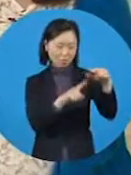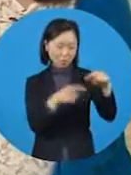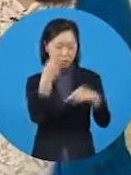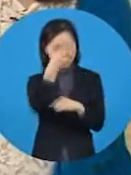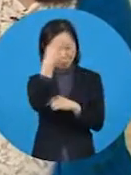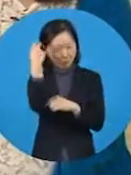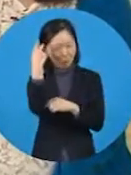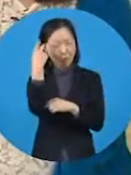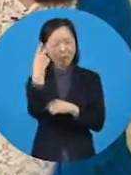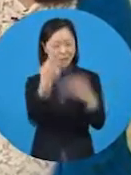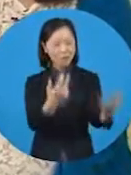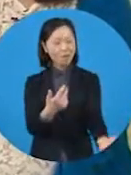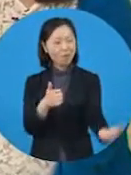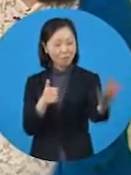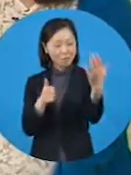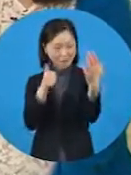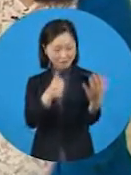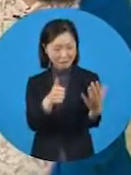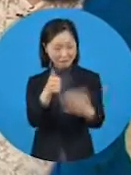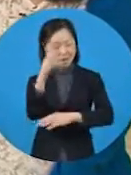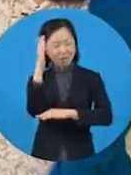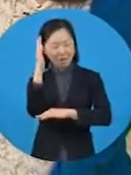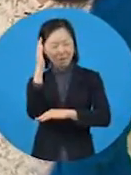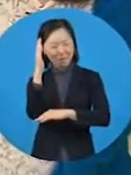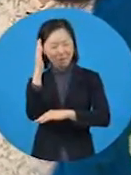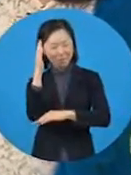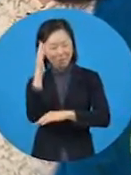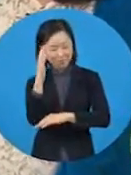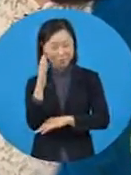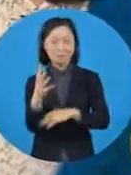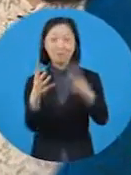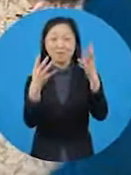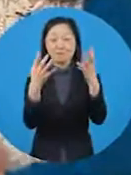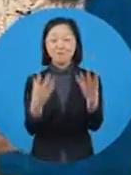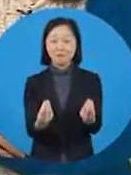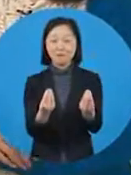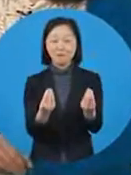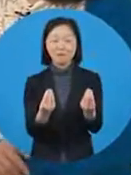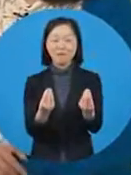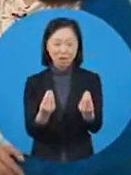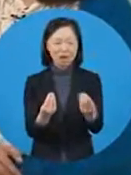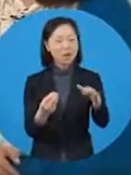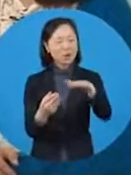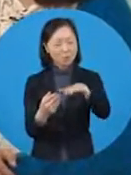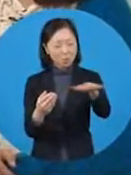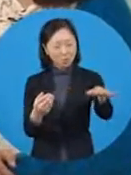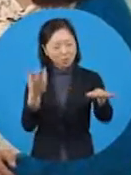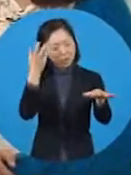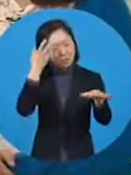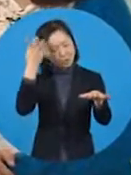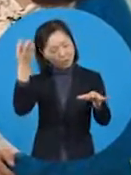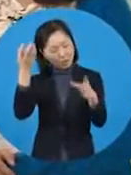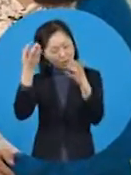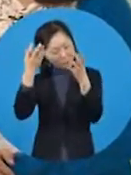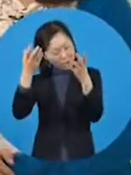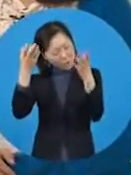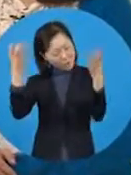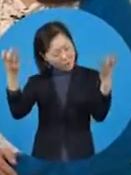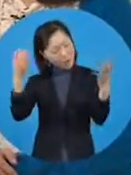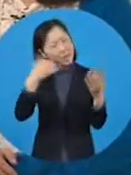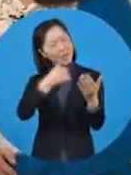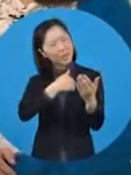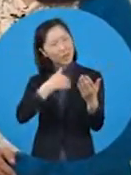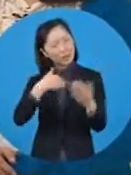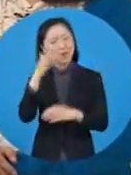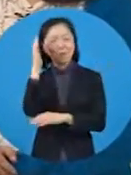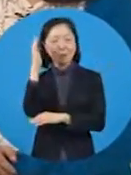があって、それがなぜ面白いのかっていうことを中学生高校生に語るって、そういった中で子どもたち自身が自分自身の夢も広げていけるんじゃ